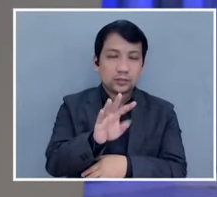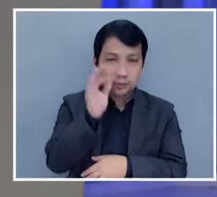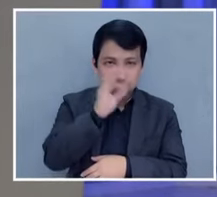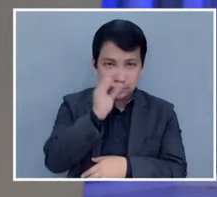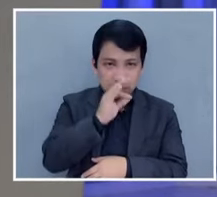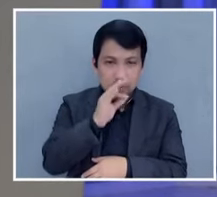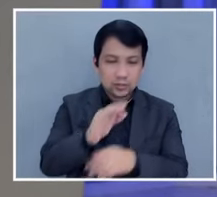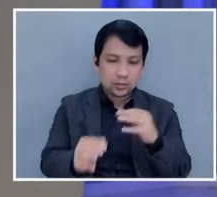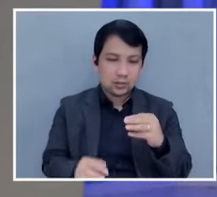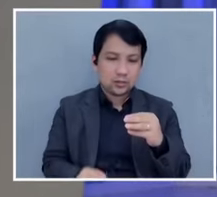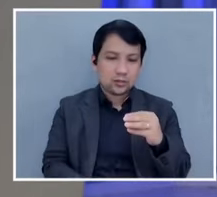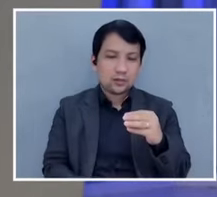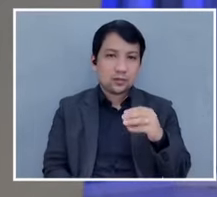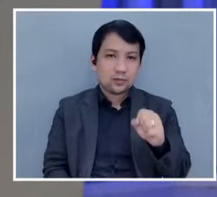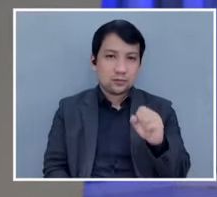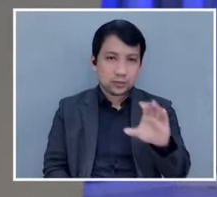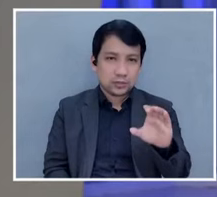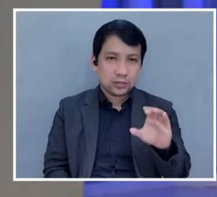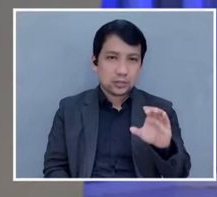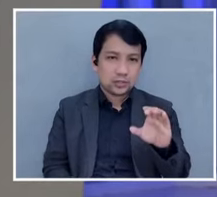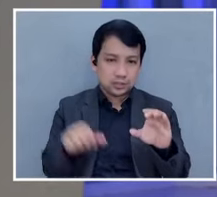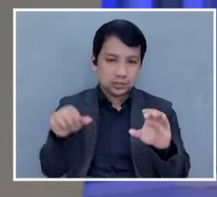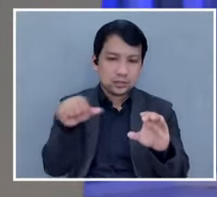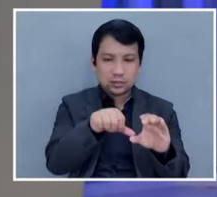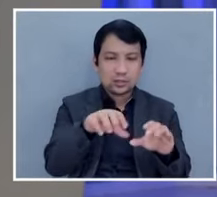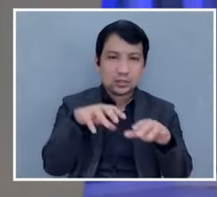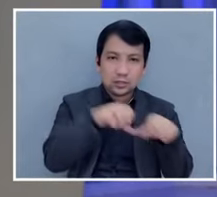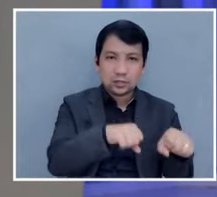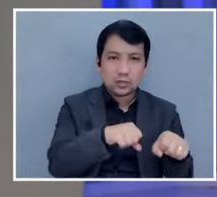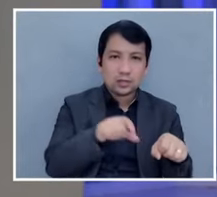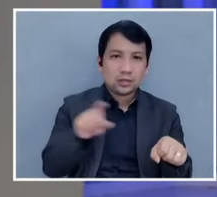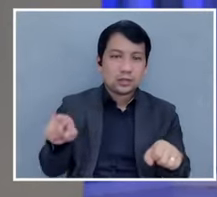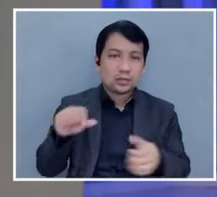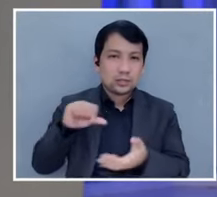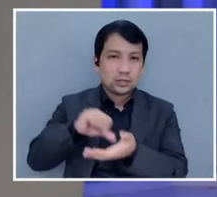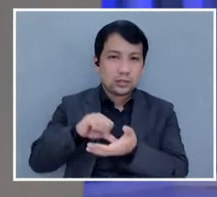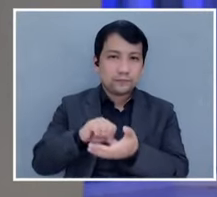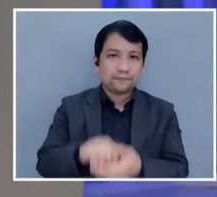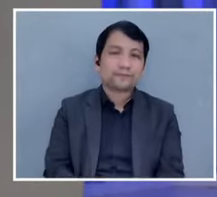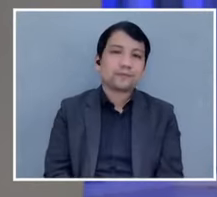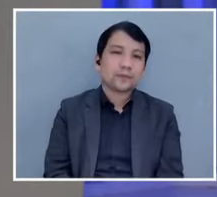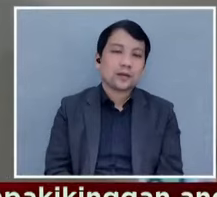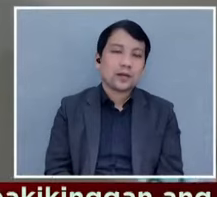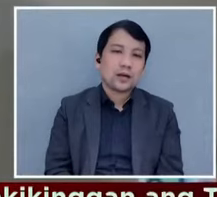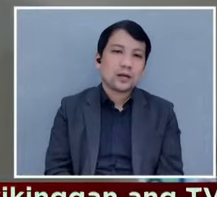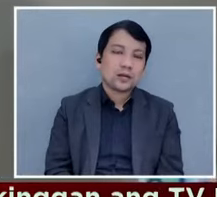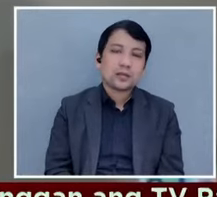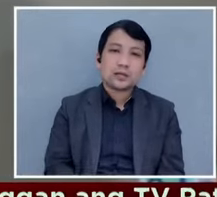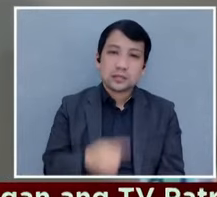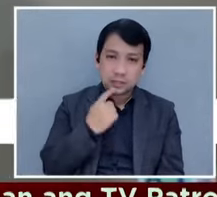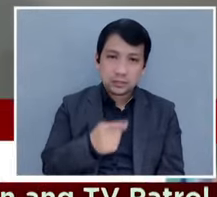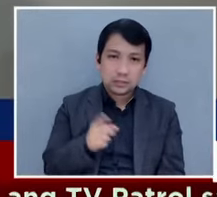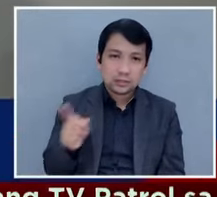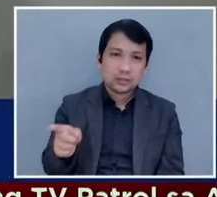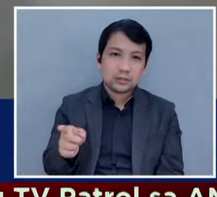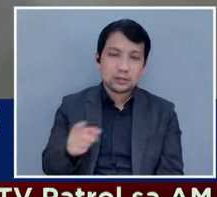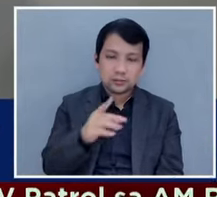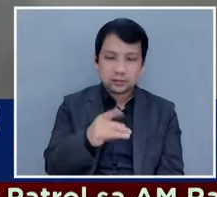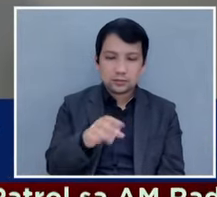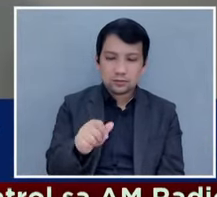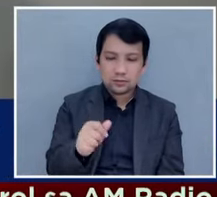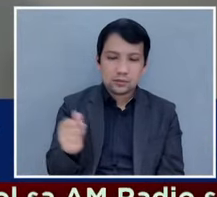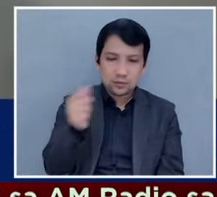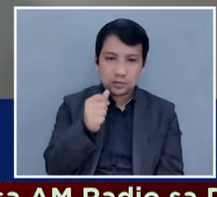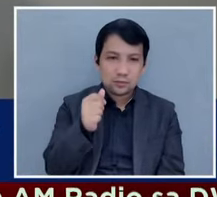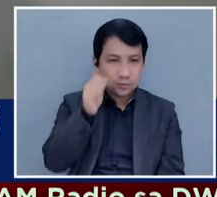MSC Aris na kinugkob ng mga otoridad ng Iran. Ayon kay Foreign Affairs Undersecretary Eduardo